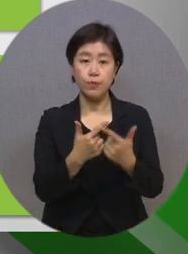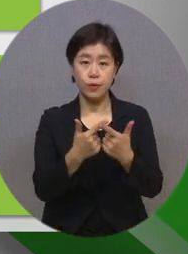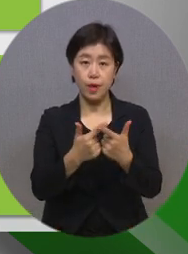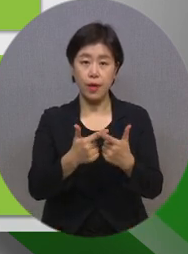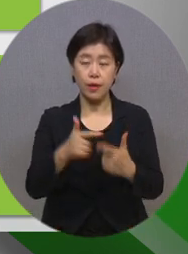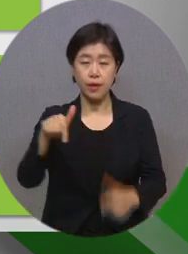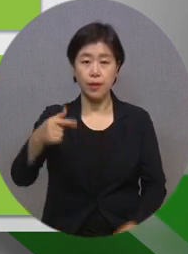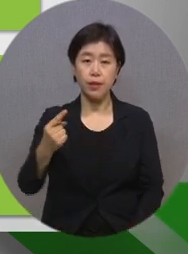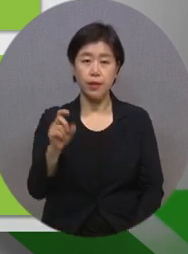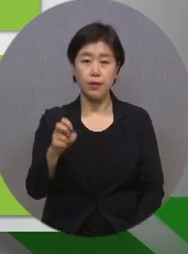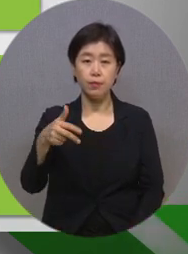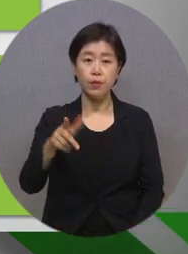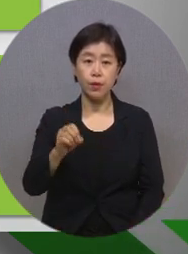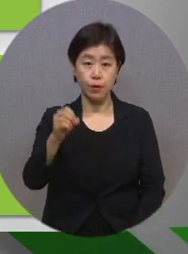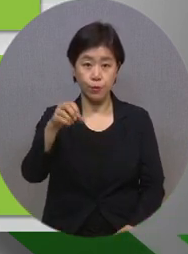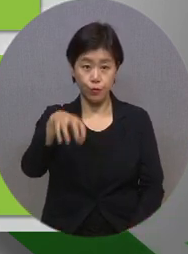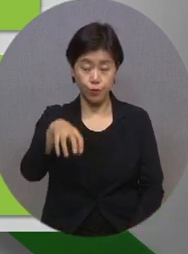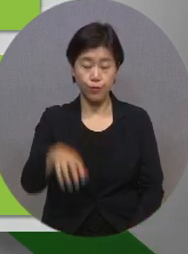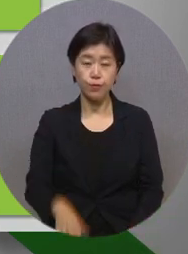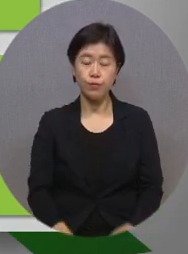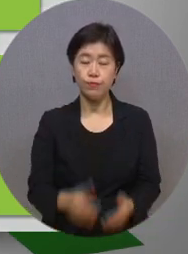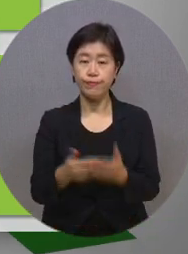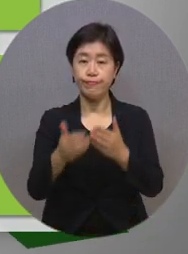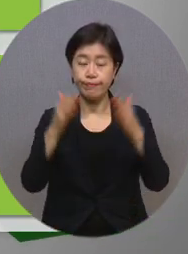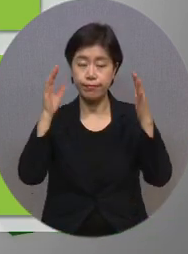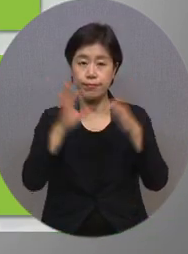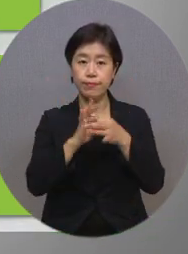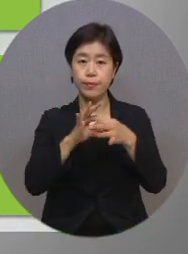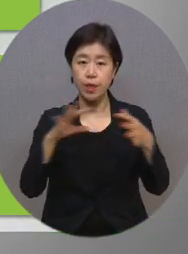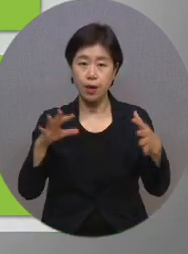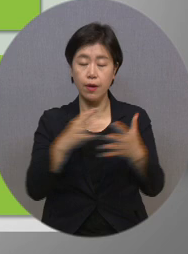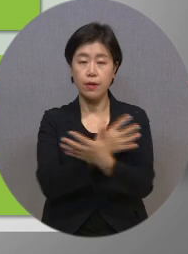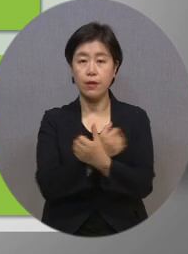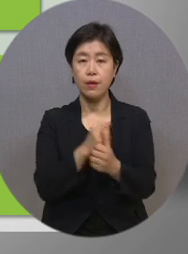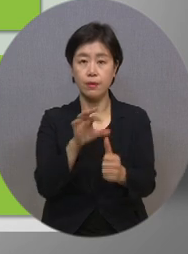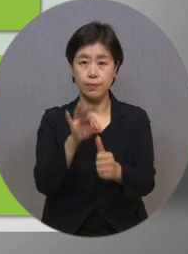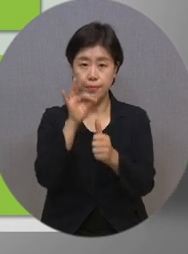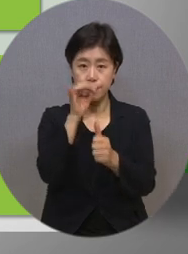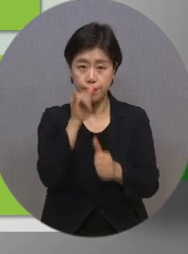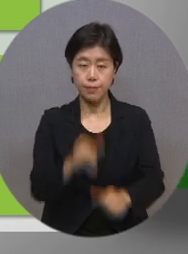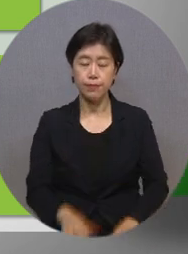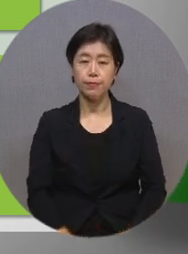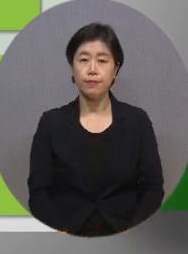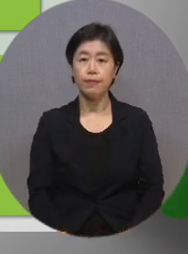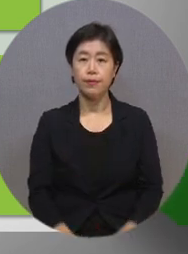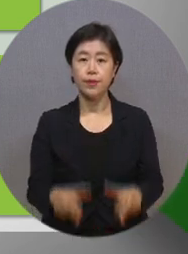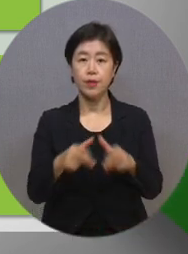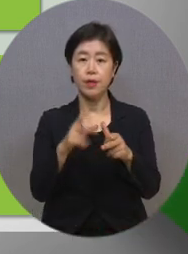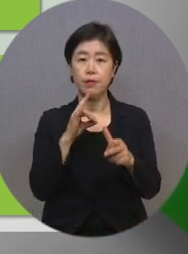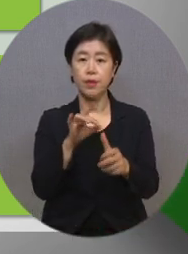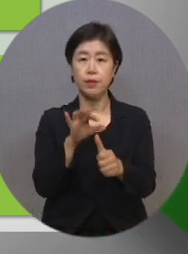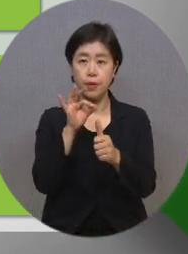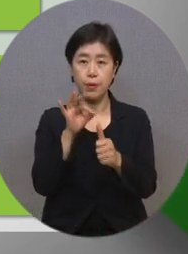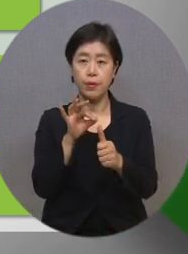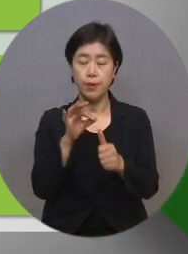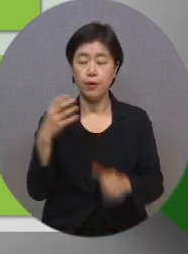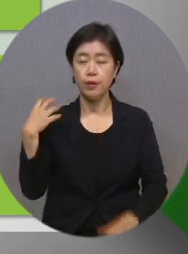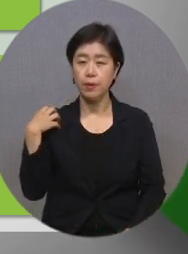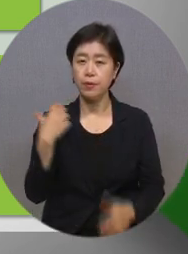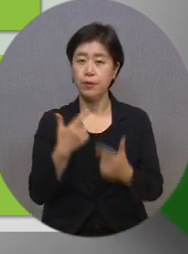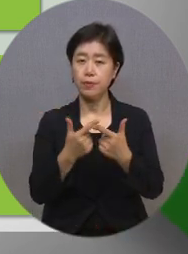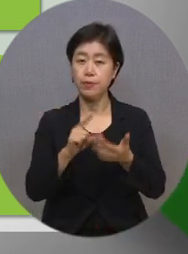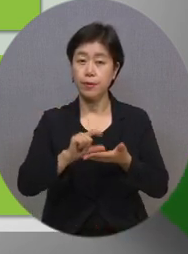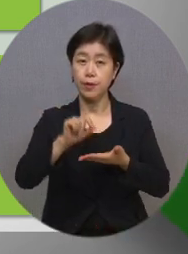부산시 금정구입니다. 경력과 학력은 무관하며 계약직을 모집합니다. 장애인만 채용하며